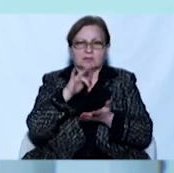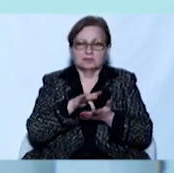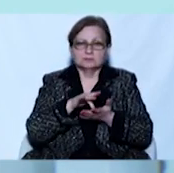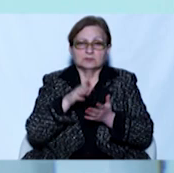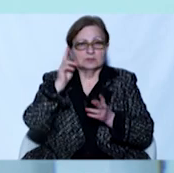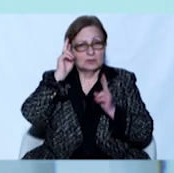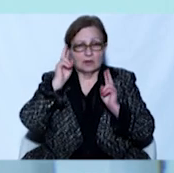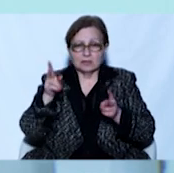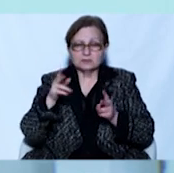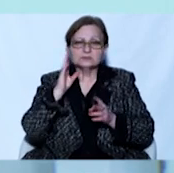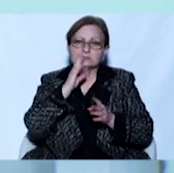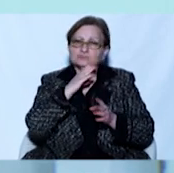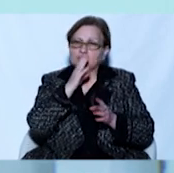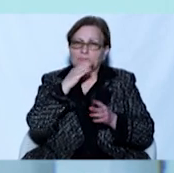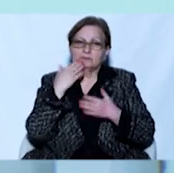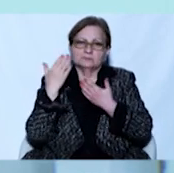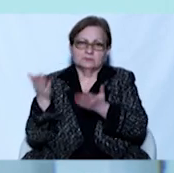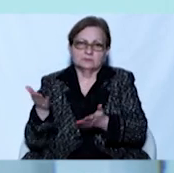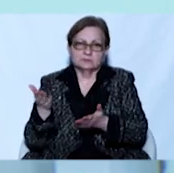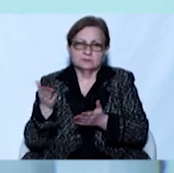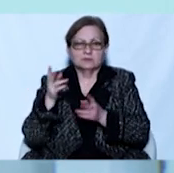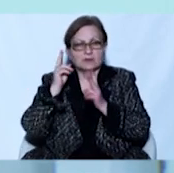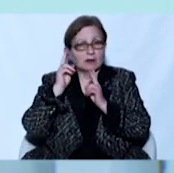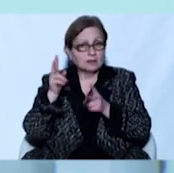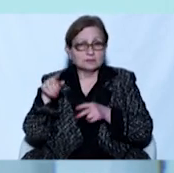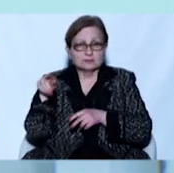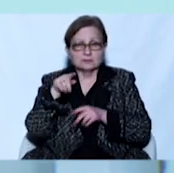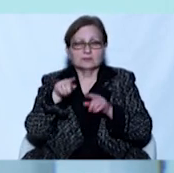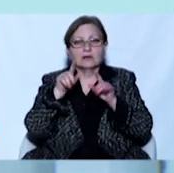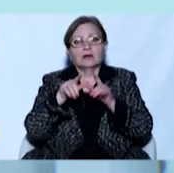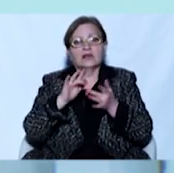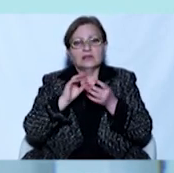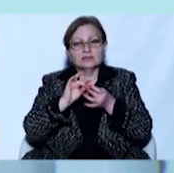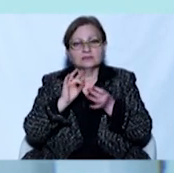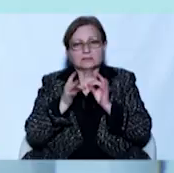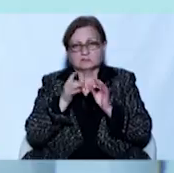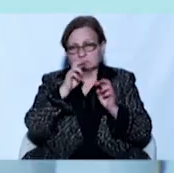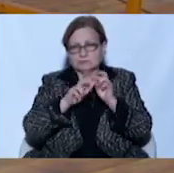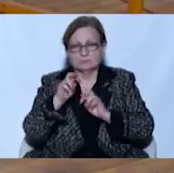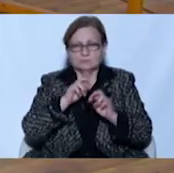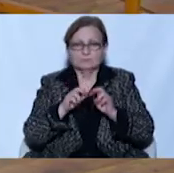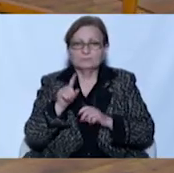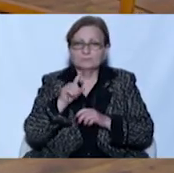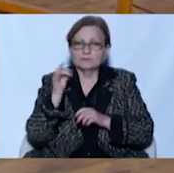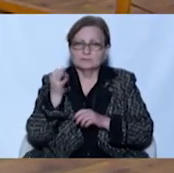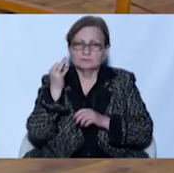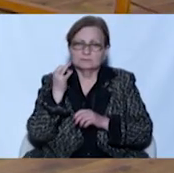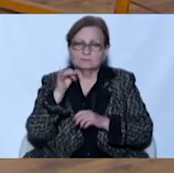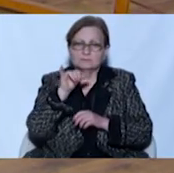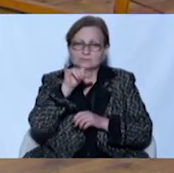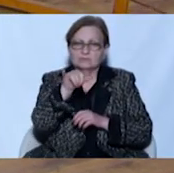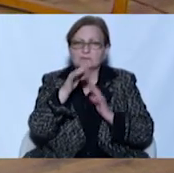იცით, მშობლებს კითხეთ. თუ მშობლებმაც არ იციან, ინტერნეტს შევეკითხოთ. რა არის საინტერესო